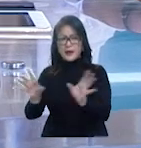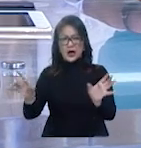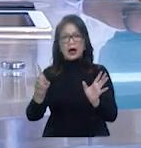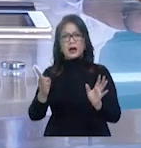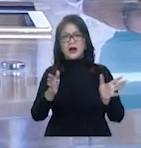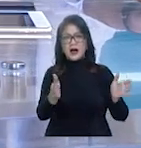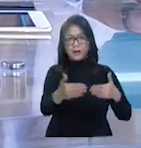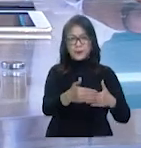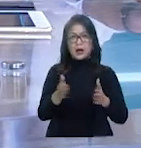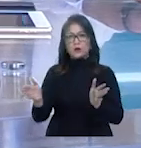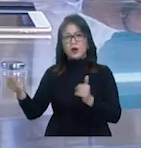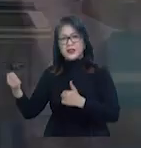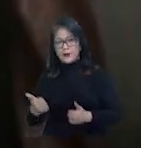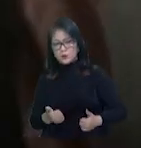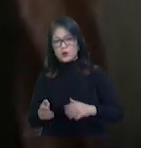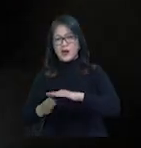dapur.